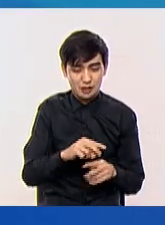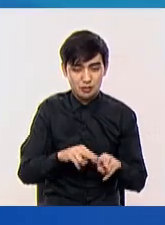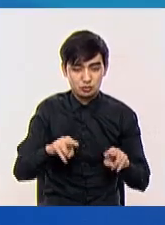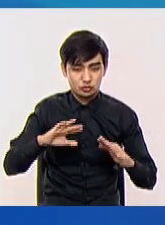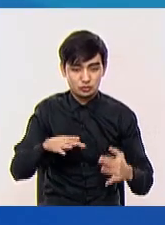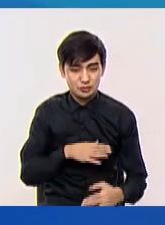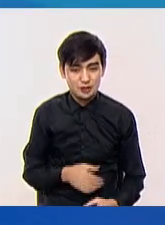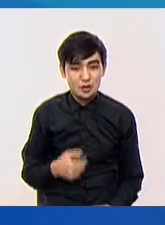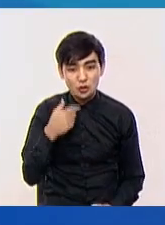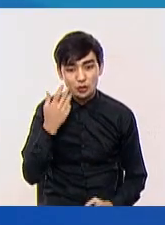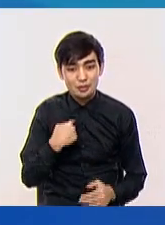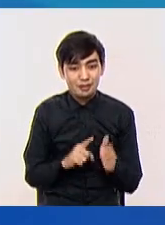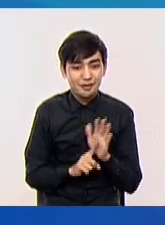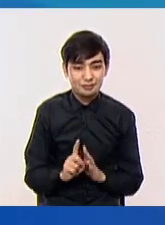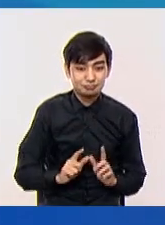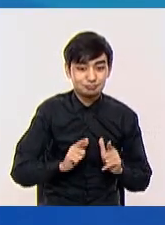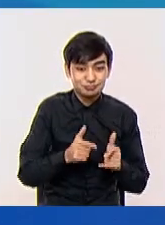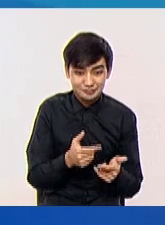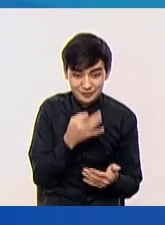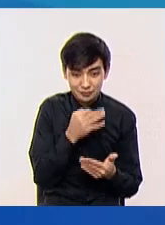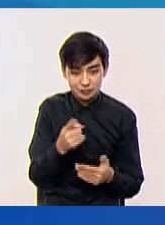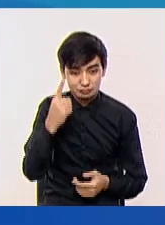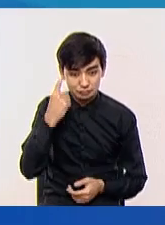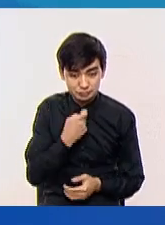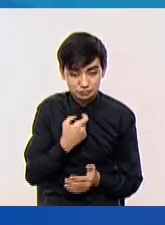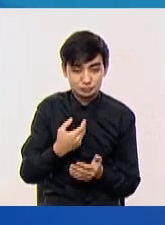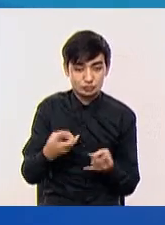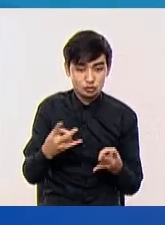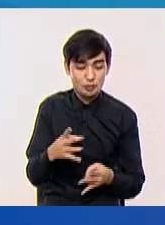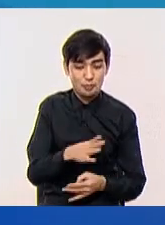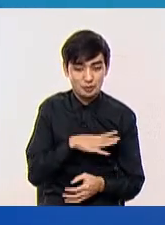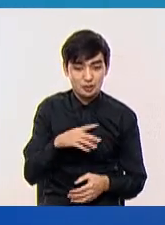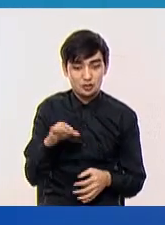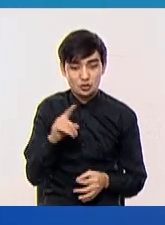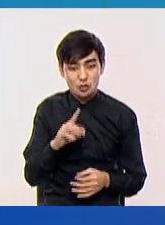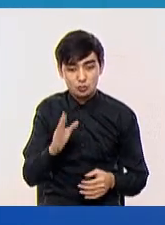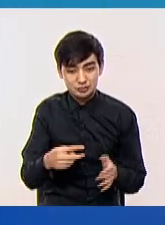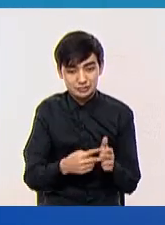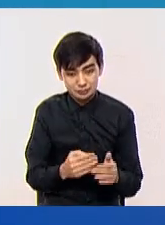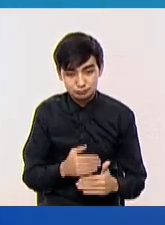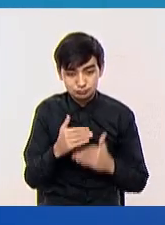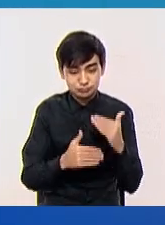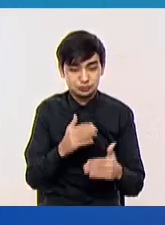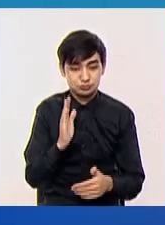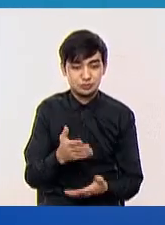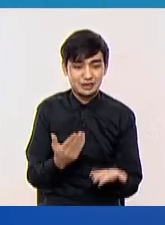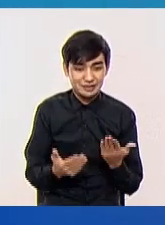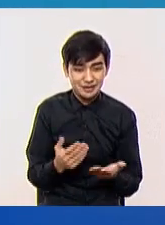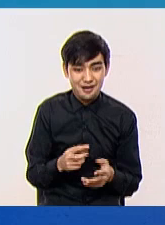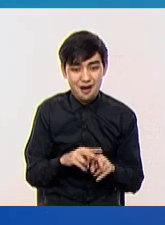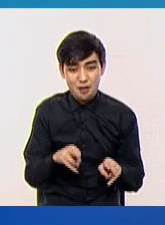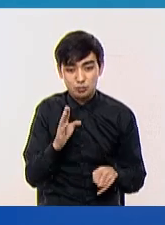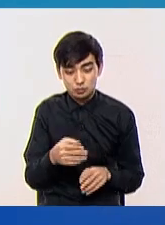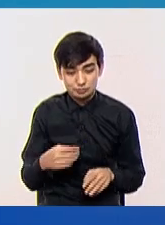мы поступали, то есть они должны были нас предупредить, что такая-то цена будет повышена, если так-то